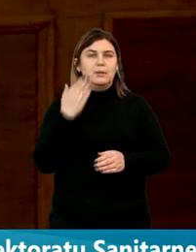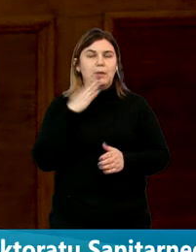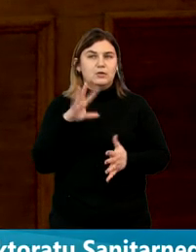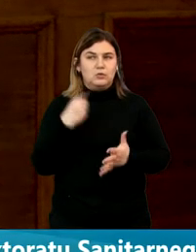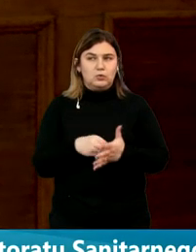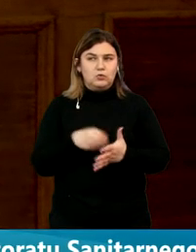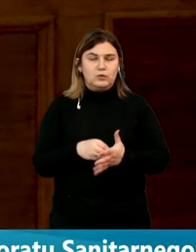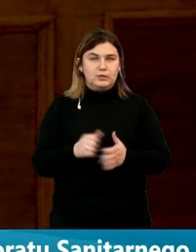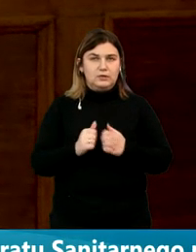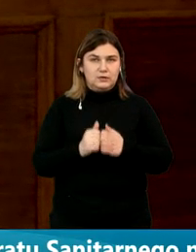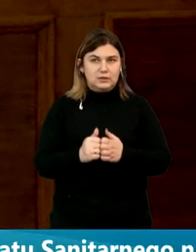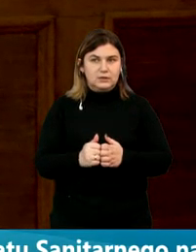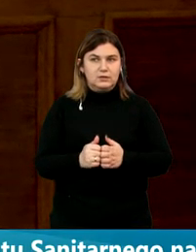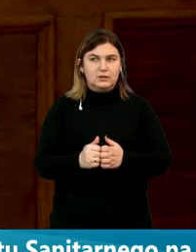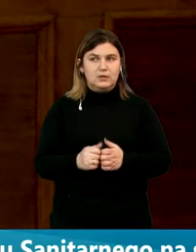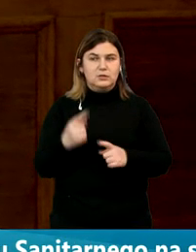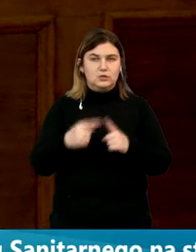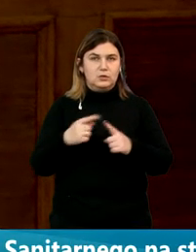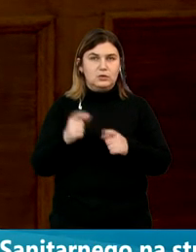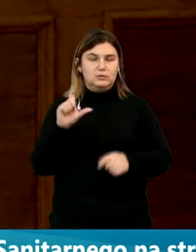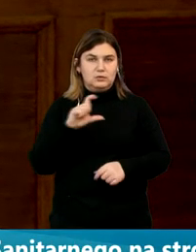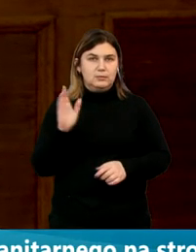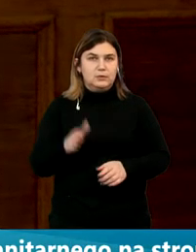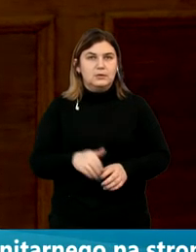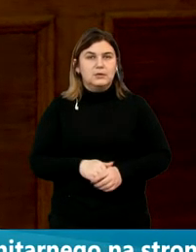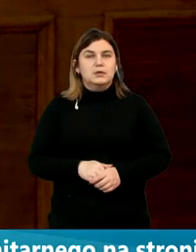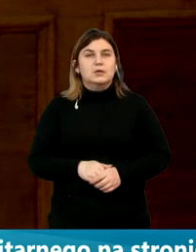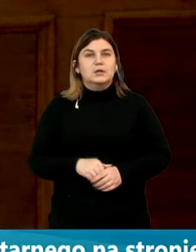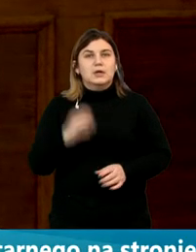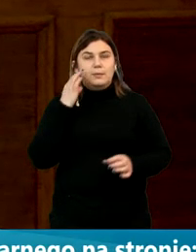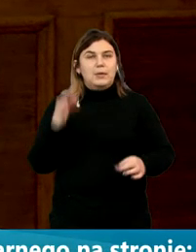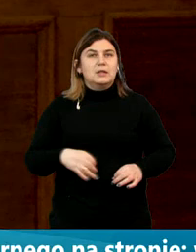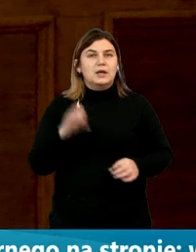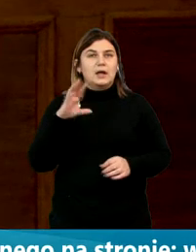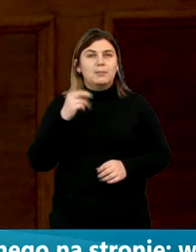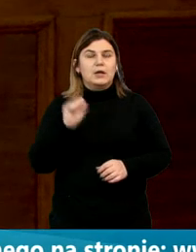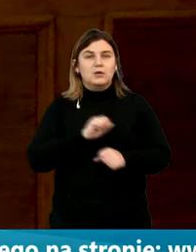zadanie, więc na pewno trochę czasu potrwa. Pani Gabriela pyta, czy jest ktoś